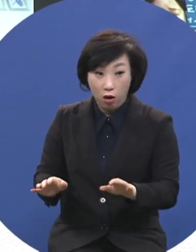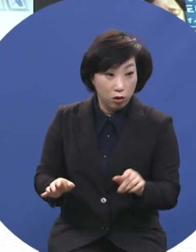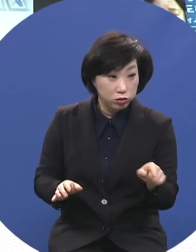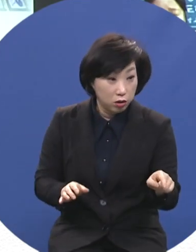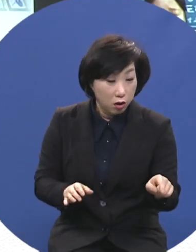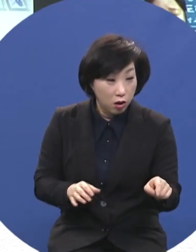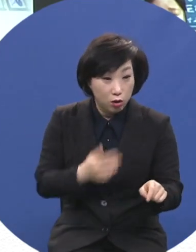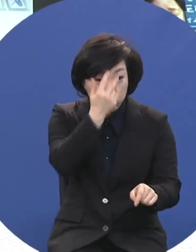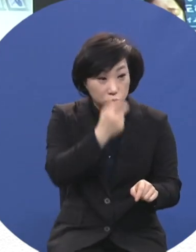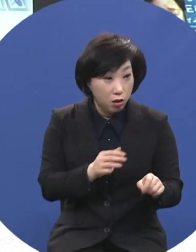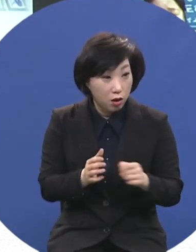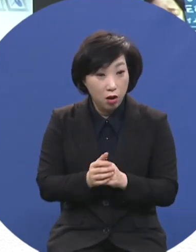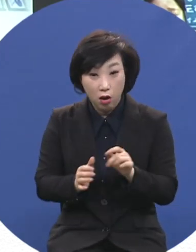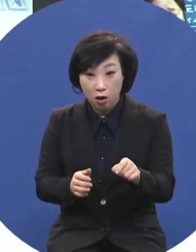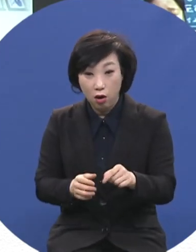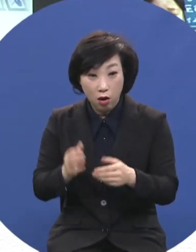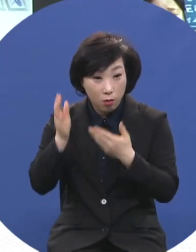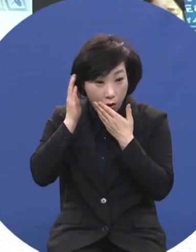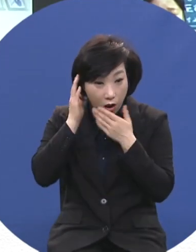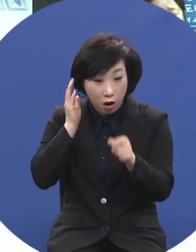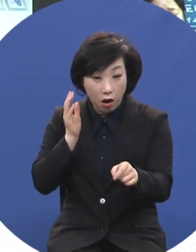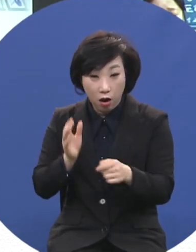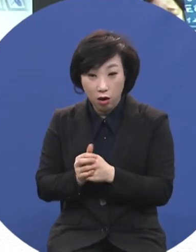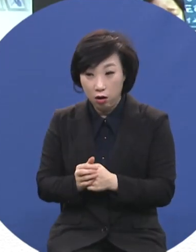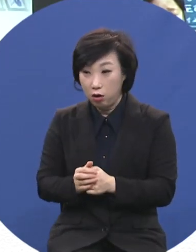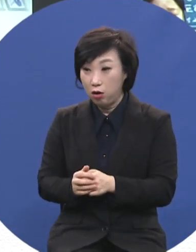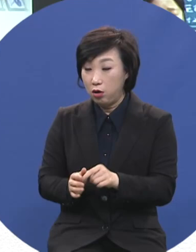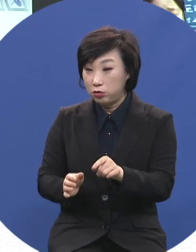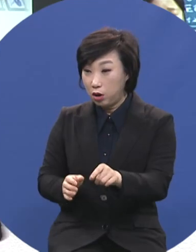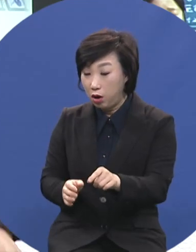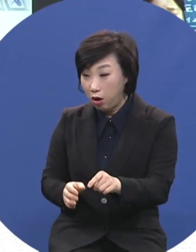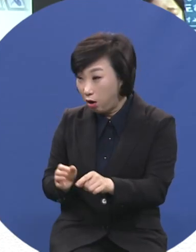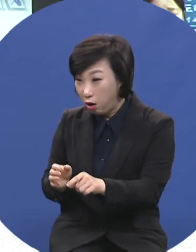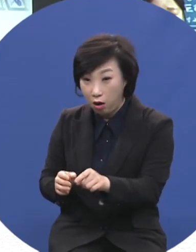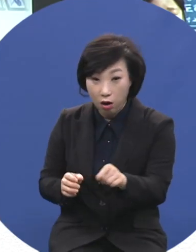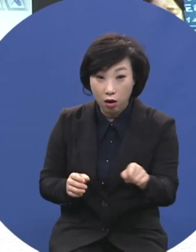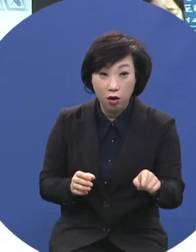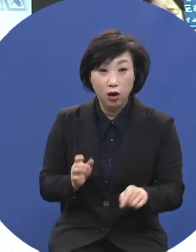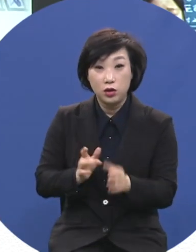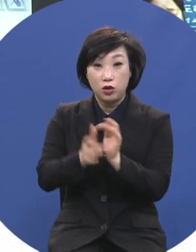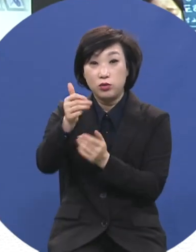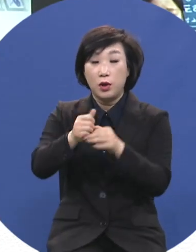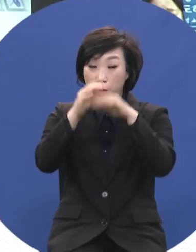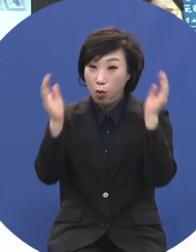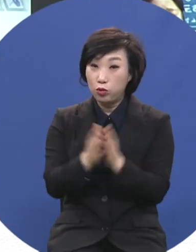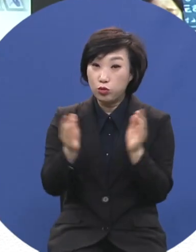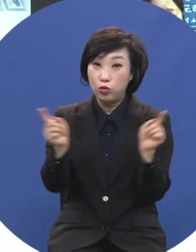저 사람 소경인데, 저 사람 벙어리인데, 저 사람 귀머거리인데 예수님이 고치네.